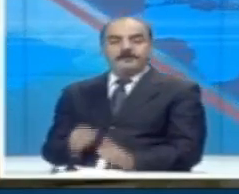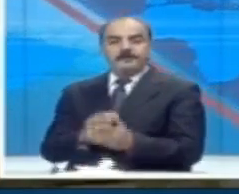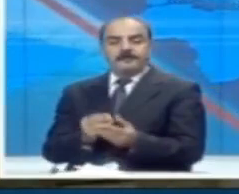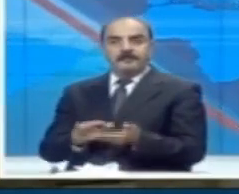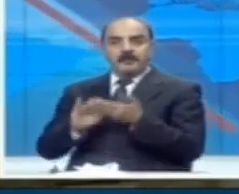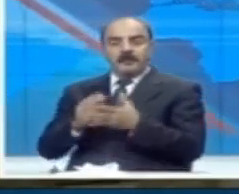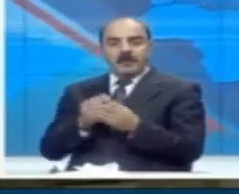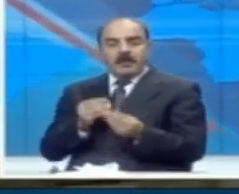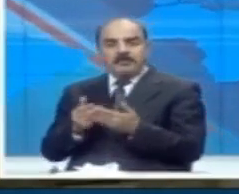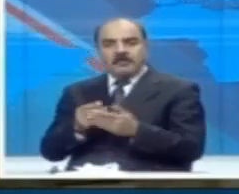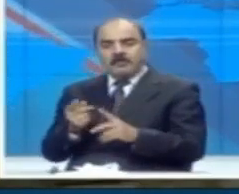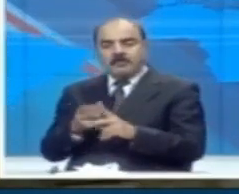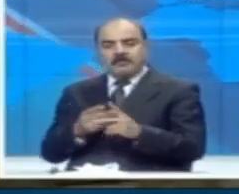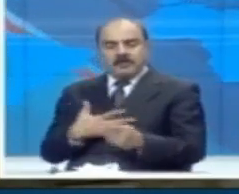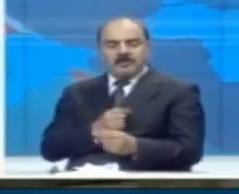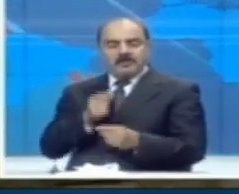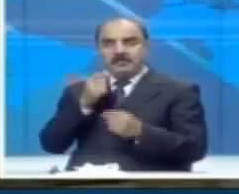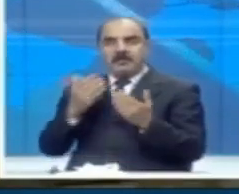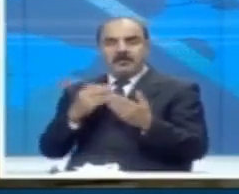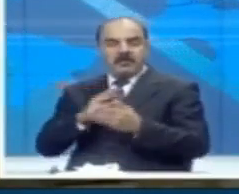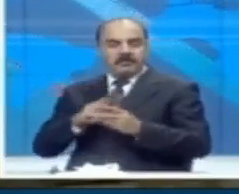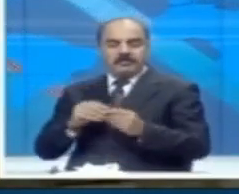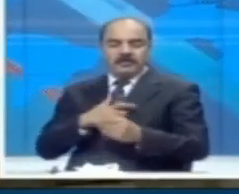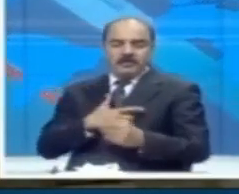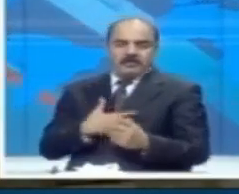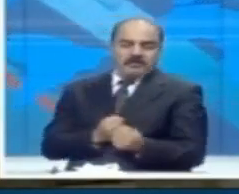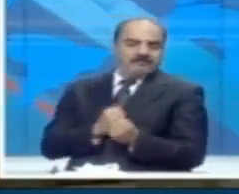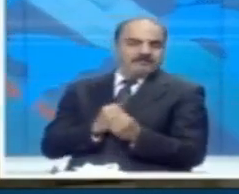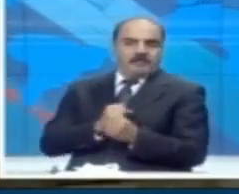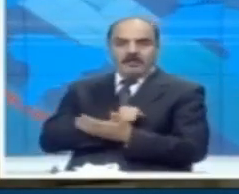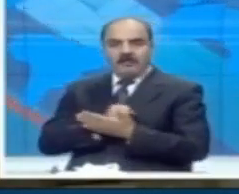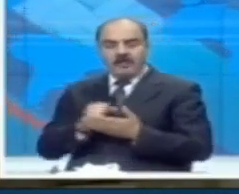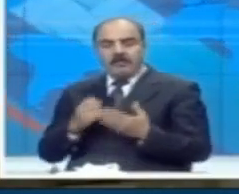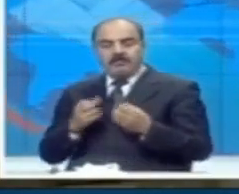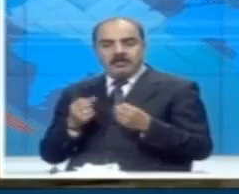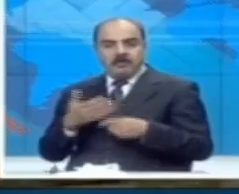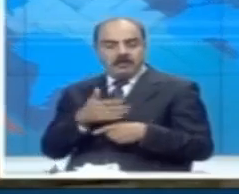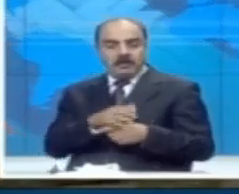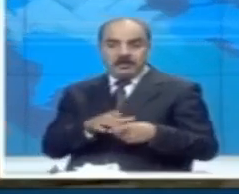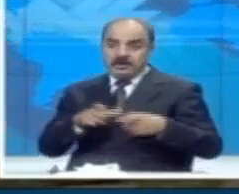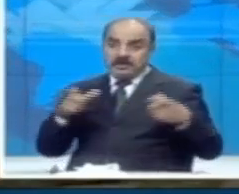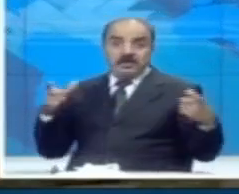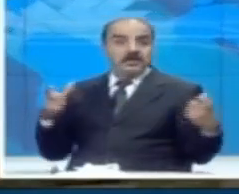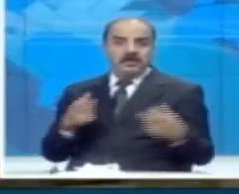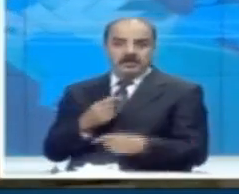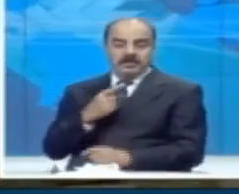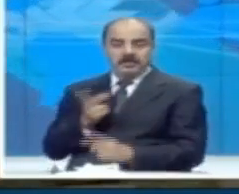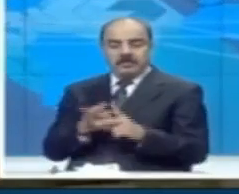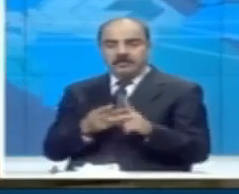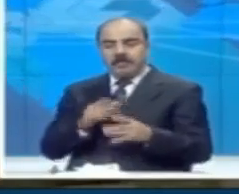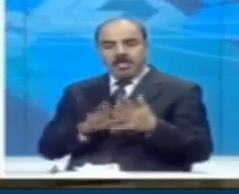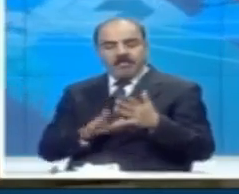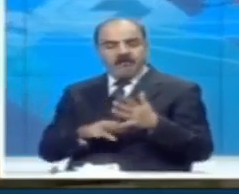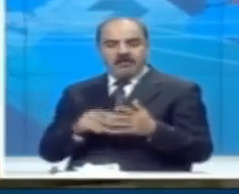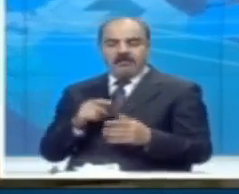من كل الاتعاب والاحزان والاوجاع اللي راح فيها كثير من الناس، الاطفال